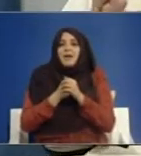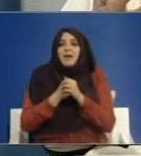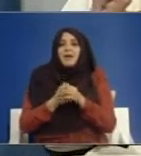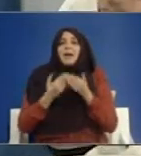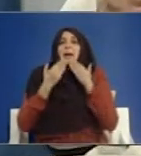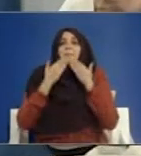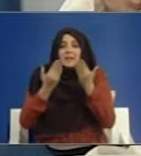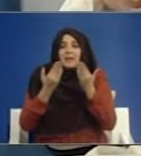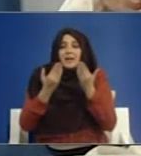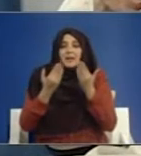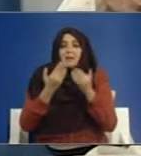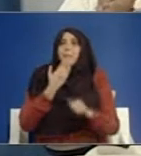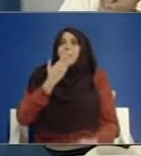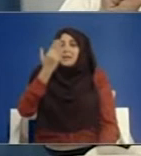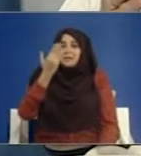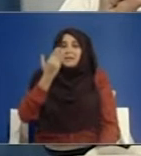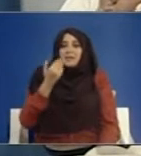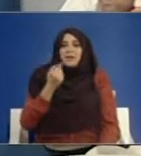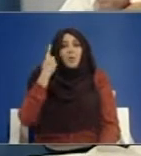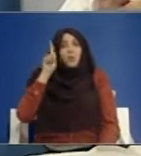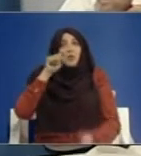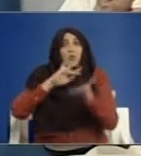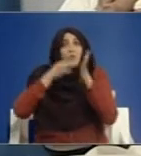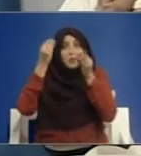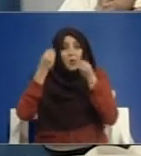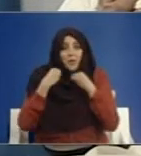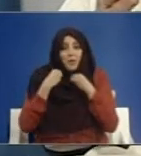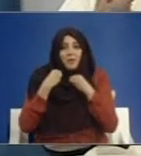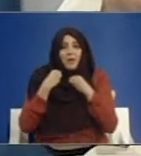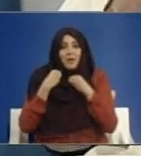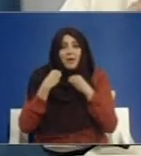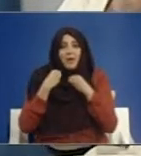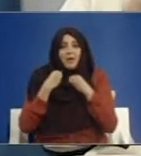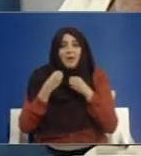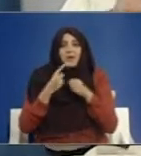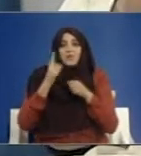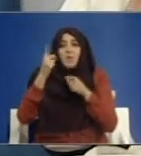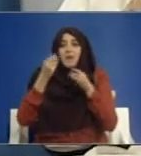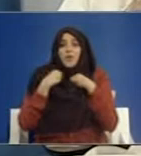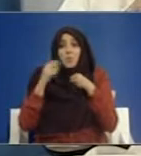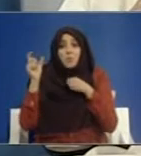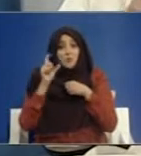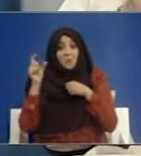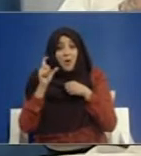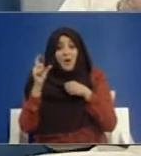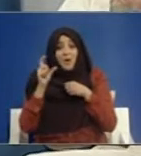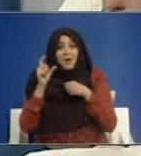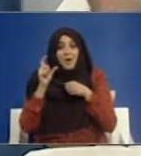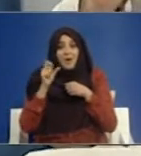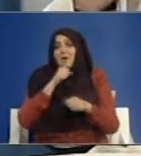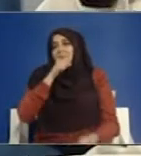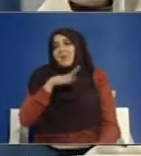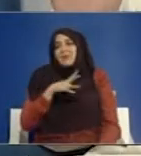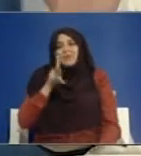حمدناك شكرناك على ما أعطيتنا، جعلتنا مسلمين، محمد